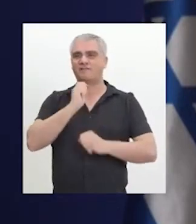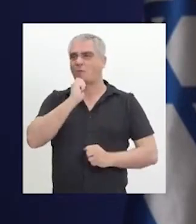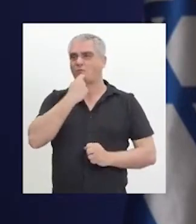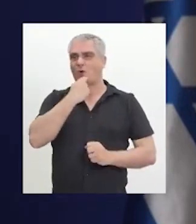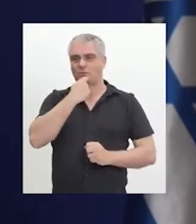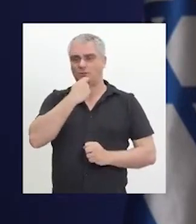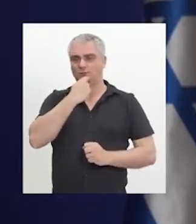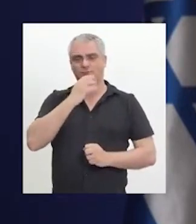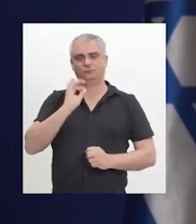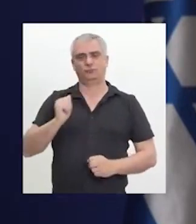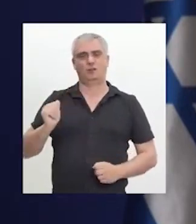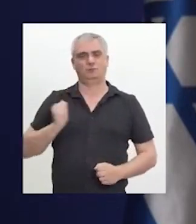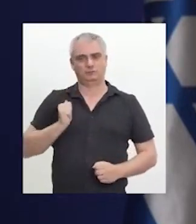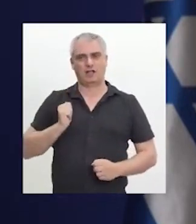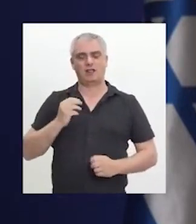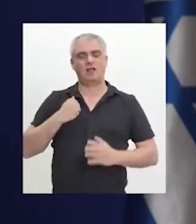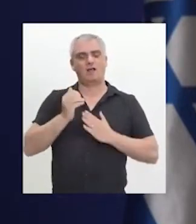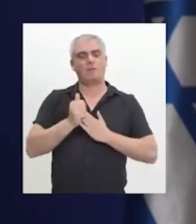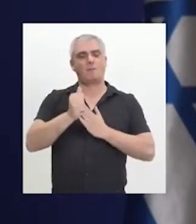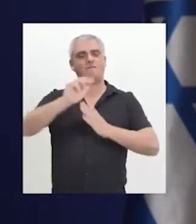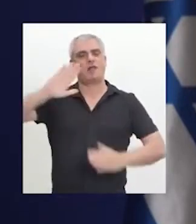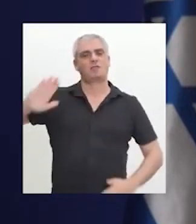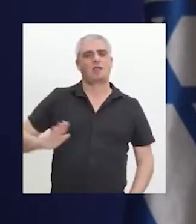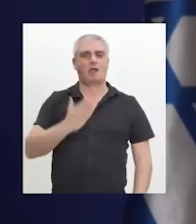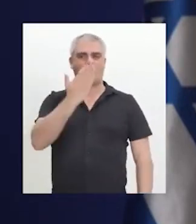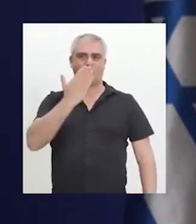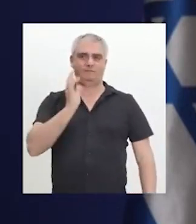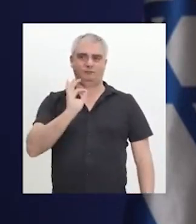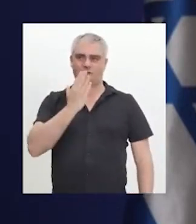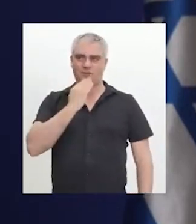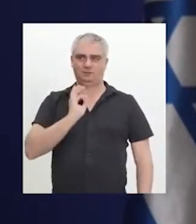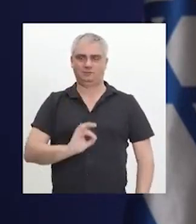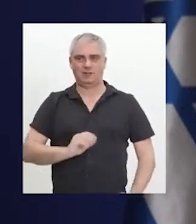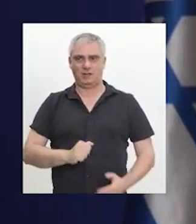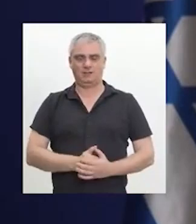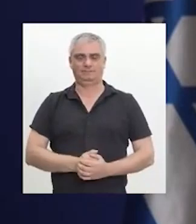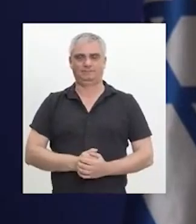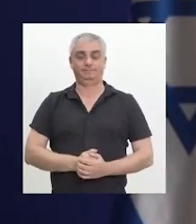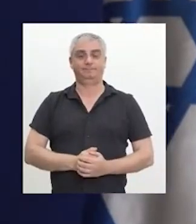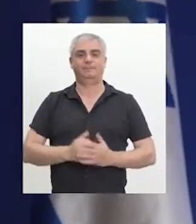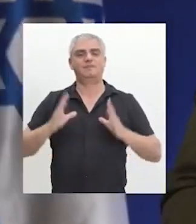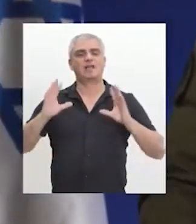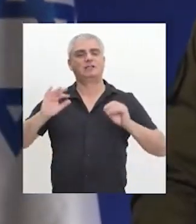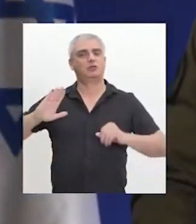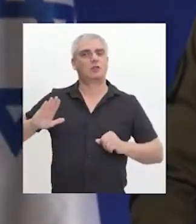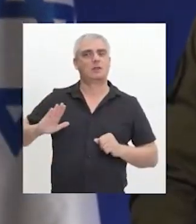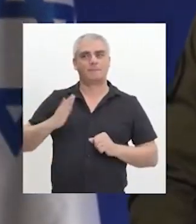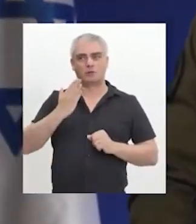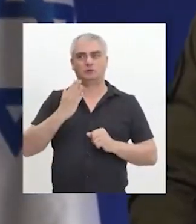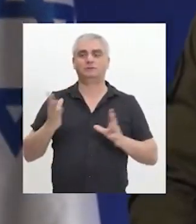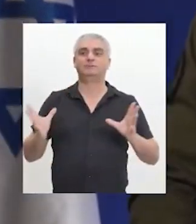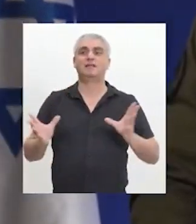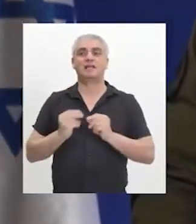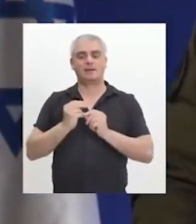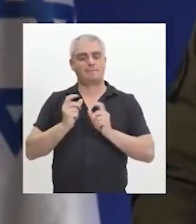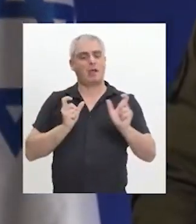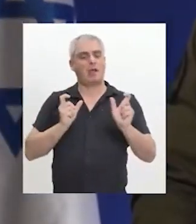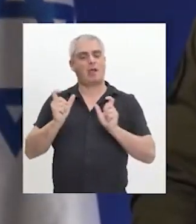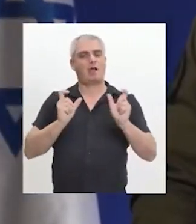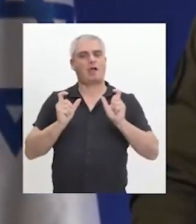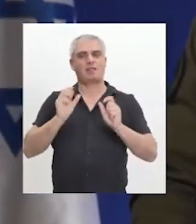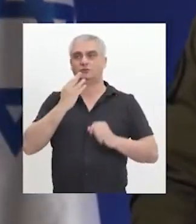ומודיעיני של צהל בהובלת חיל האוויר הישראלי עשרות מטוסי קרב לצד מערכות